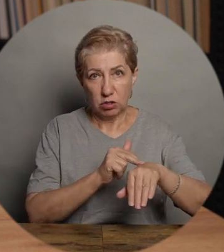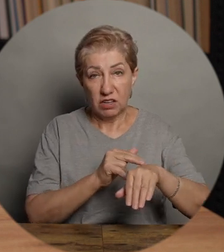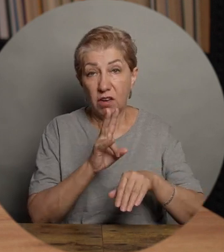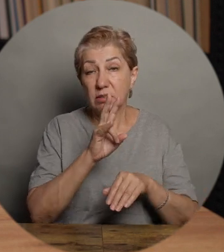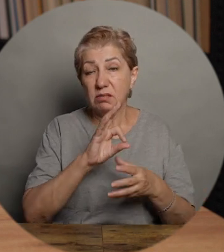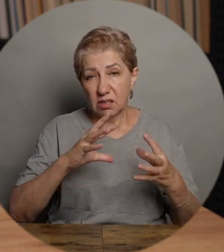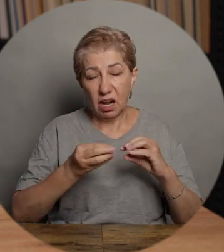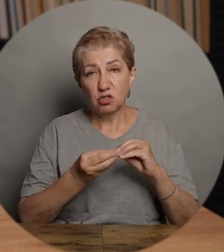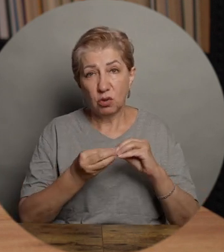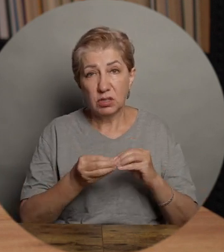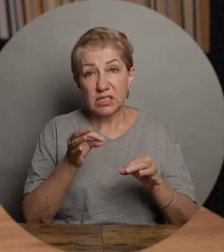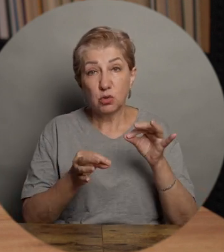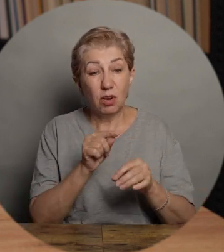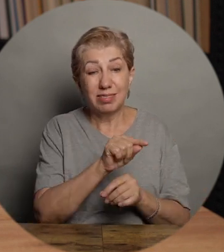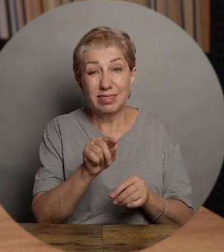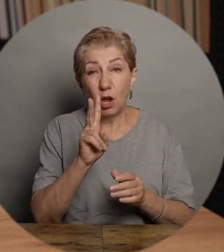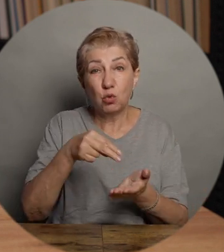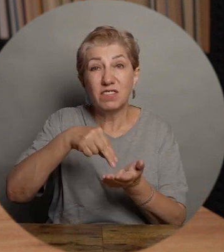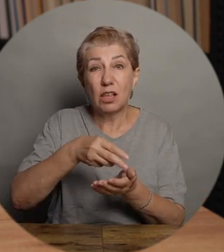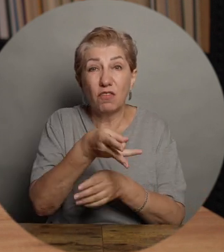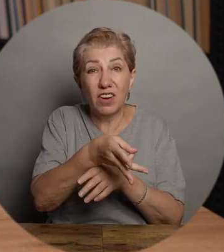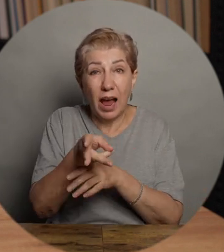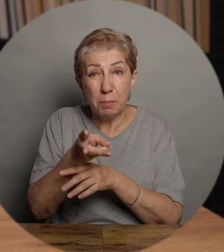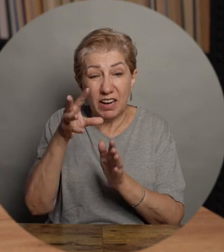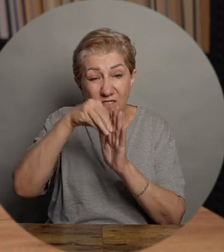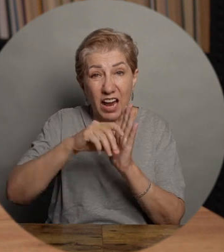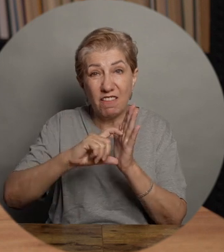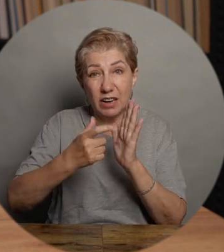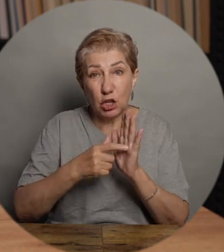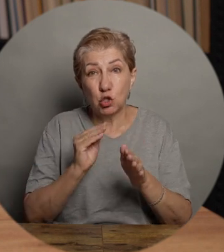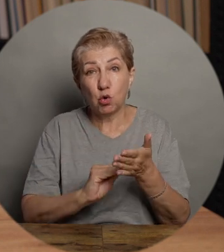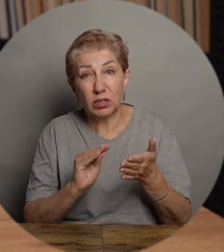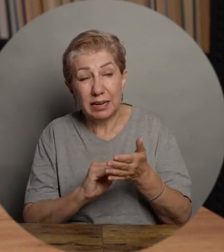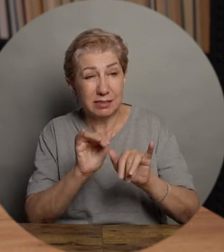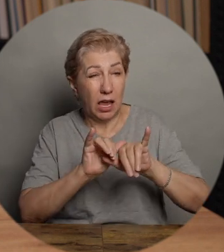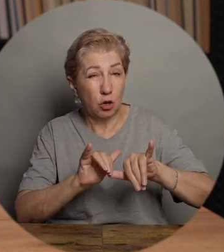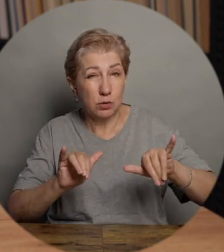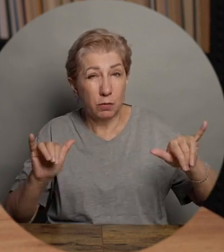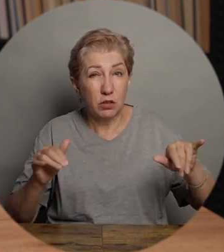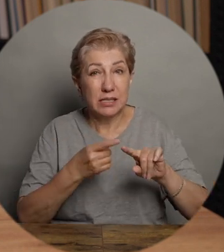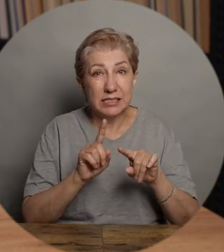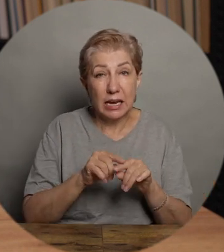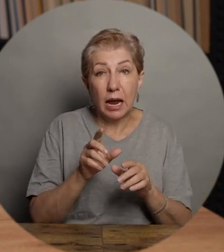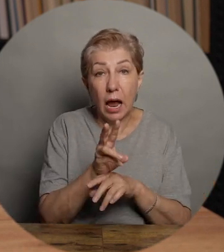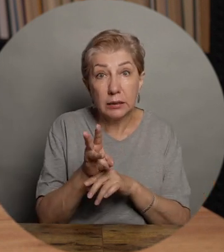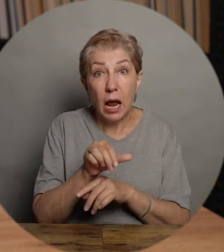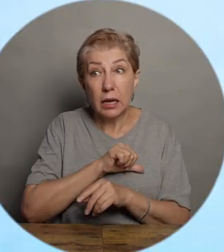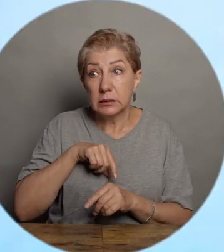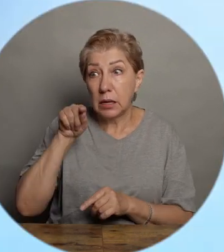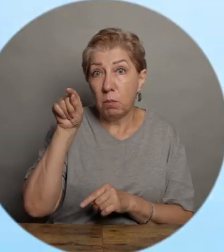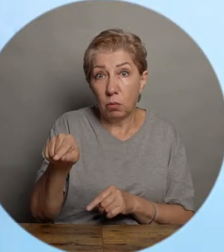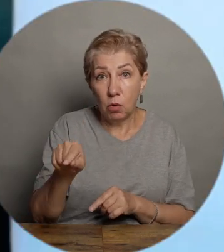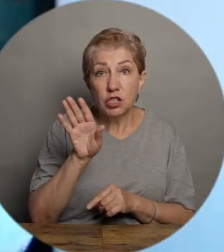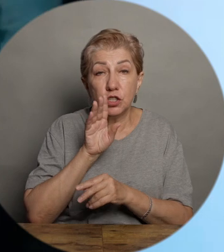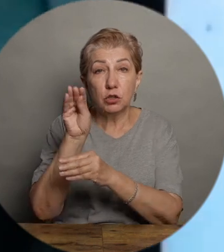однак зрештою засуджують не тих хто встановив камери в квартирі журналістки та розповсюдив приватні кадри а її саму